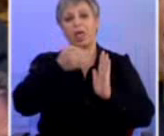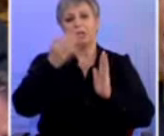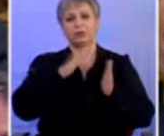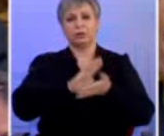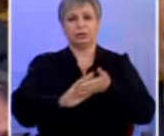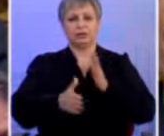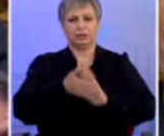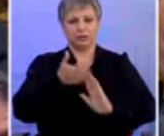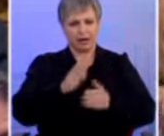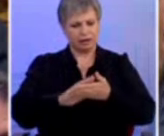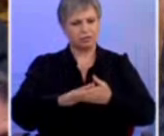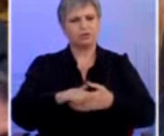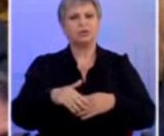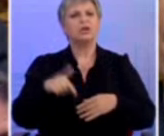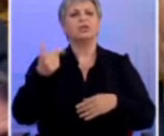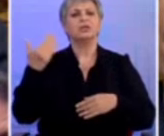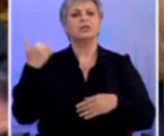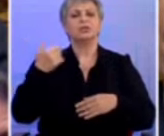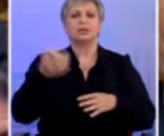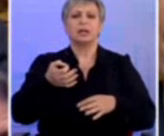που μόλις την ανακοινώσατε τότε